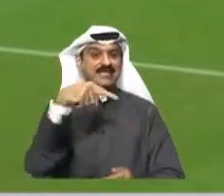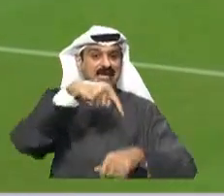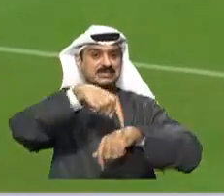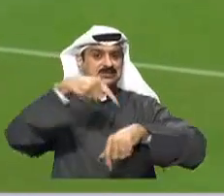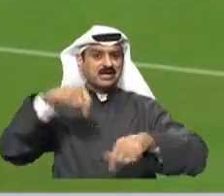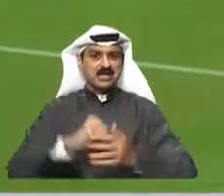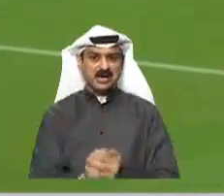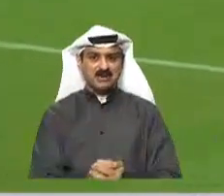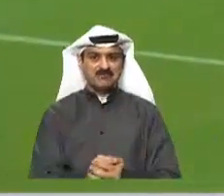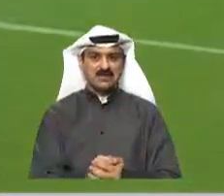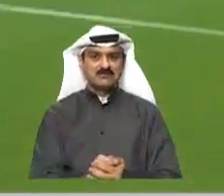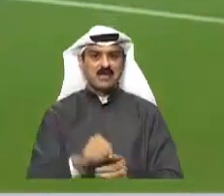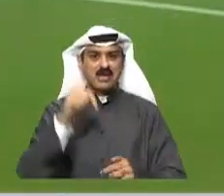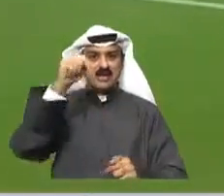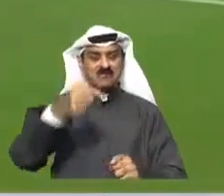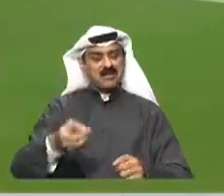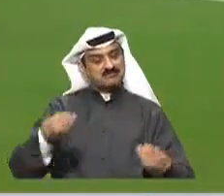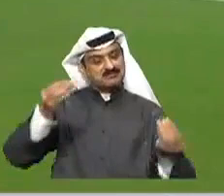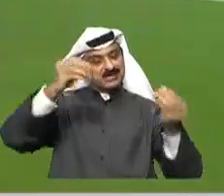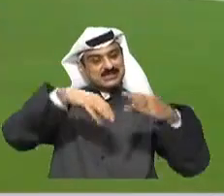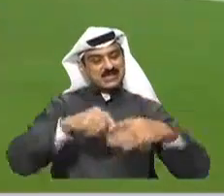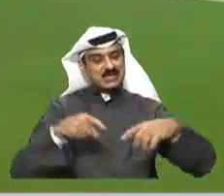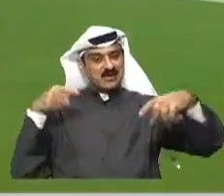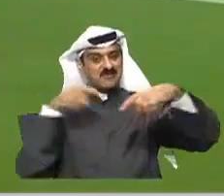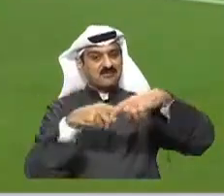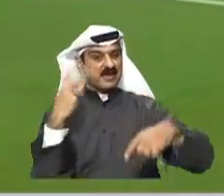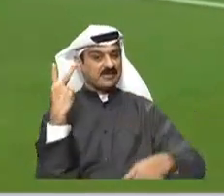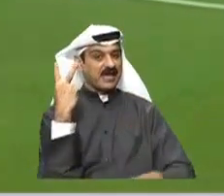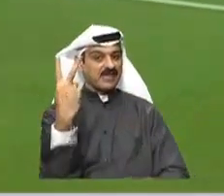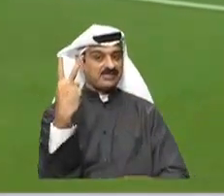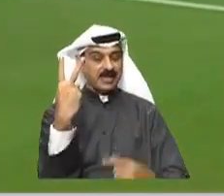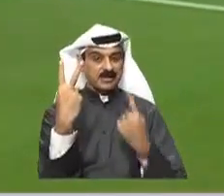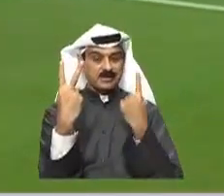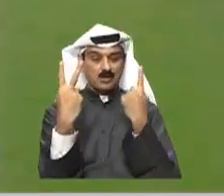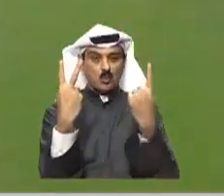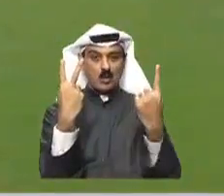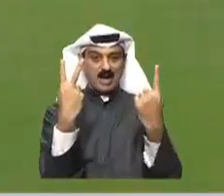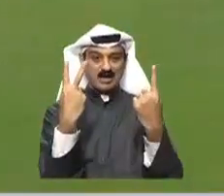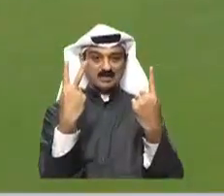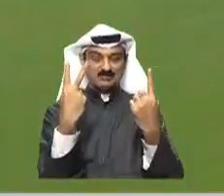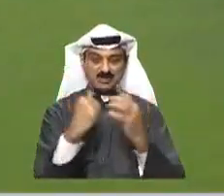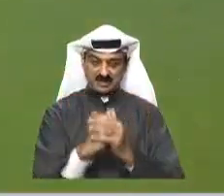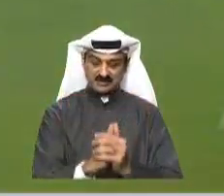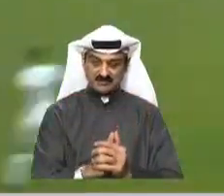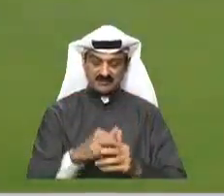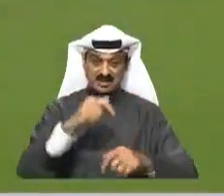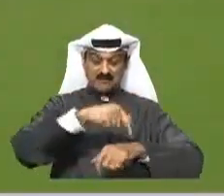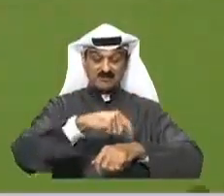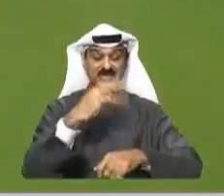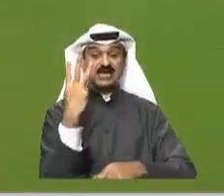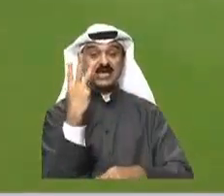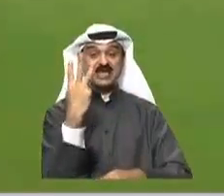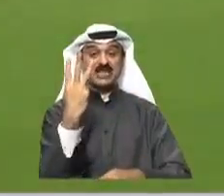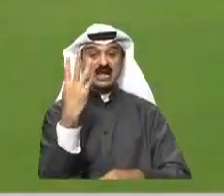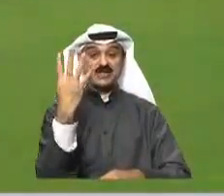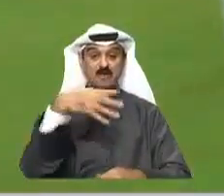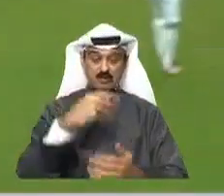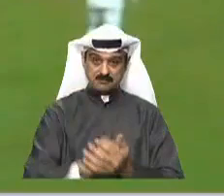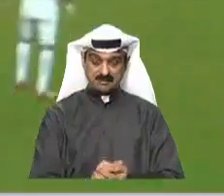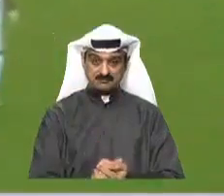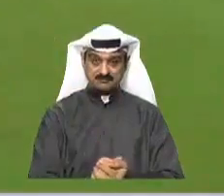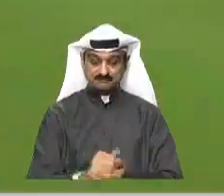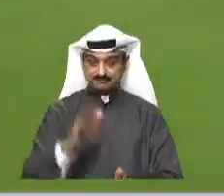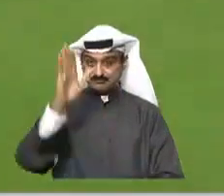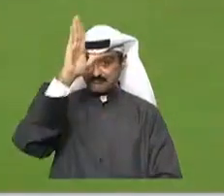أن يضاعف أيمن حسين النتيجة لأسود الرافدين بإحراز الهدف الثاني في الدقيقة 43. وبهذا الانتصار